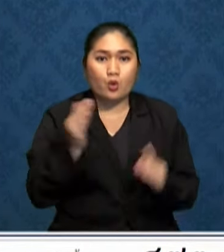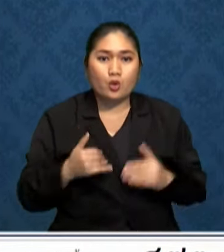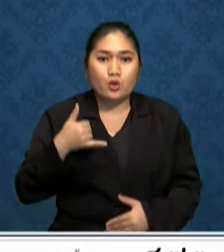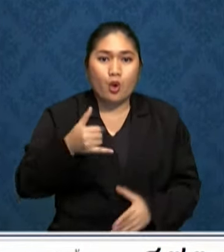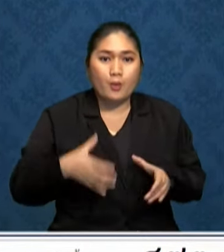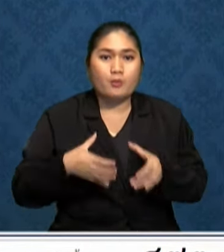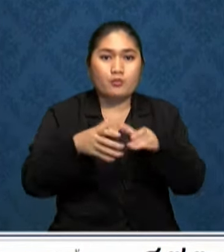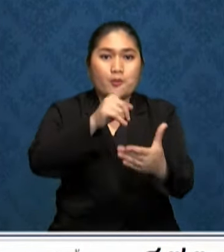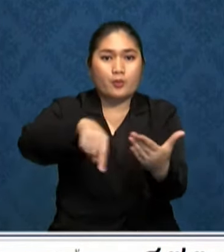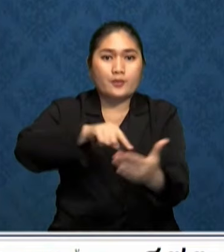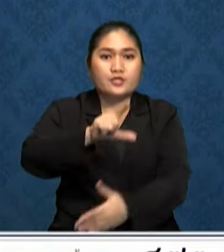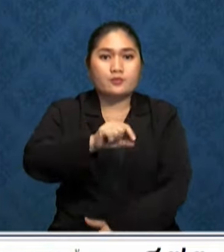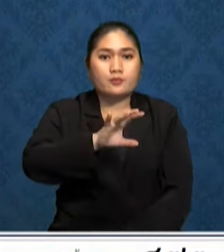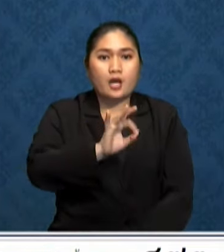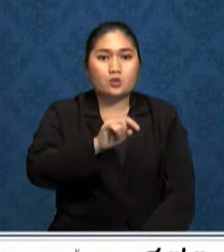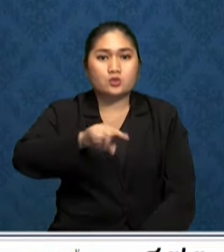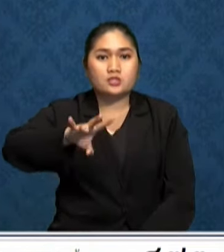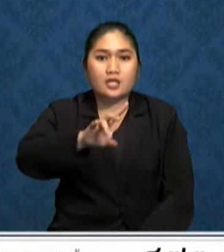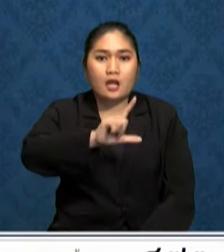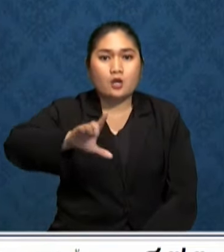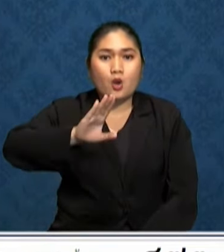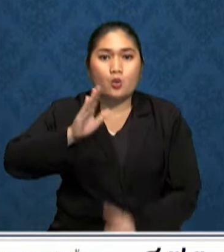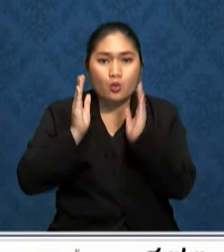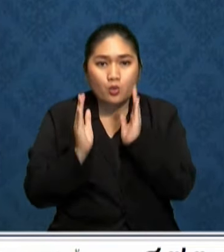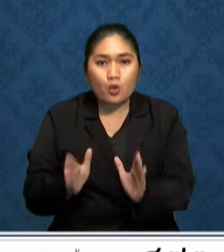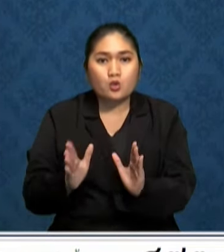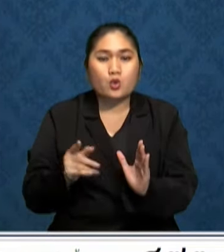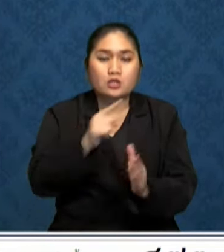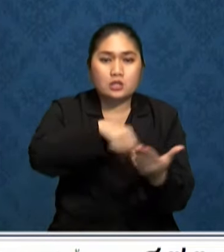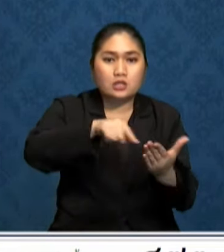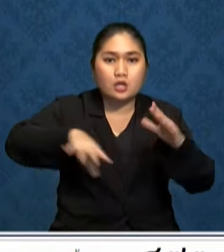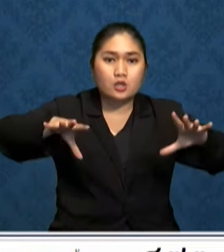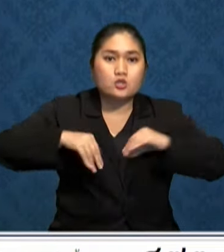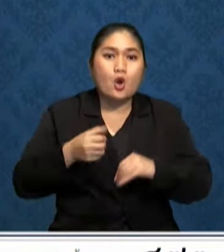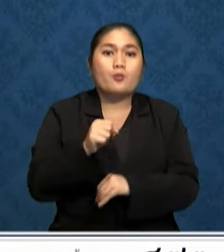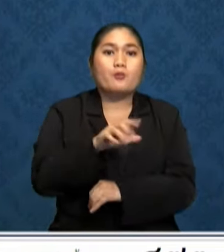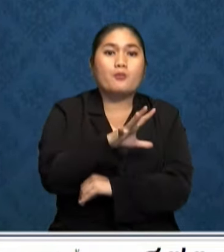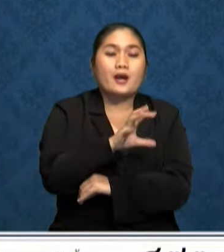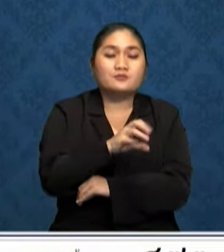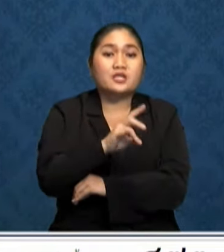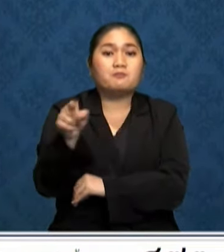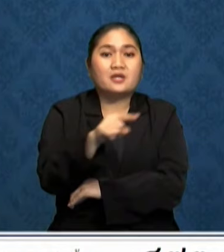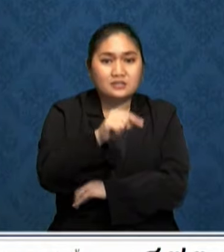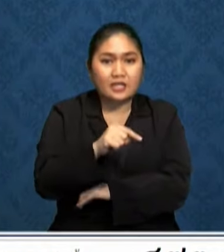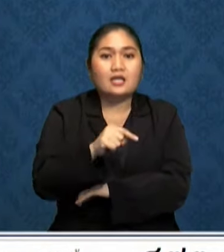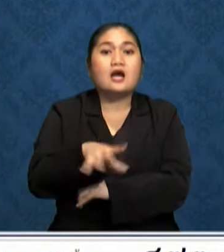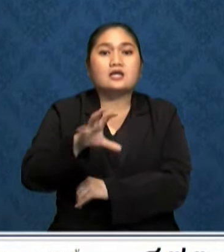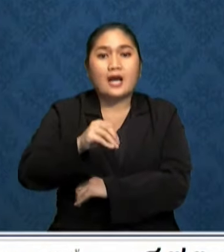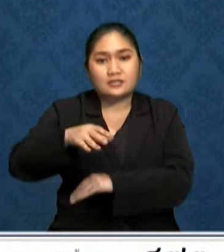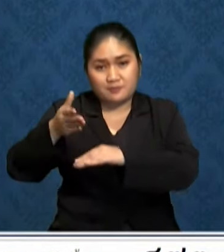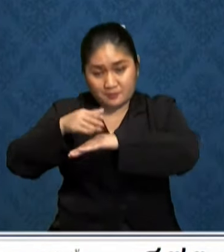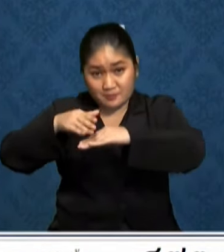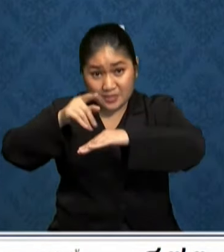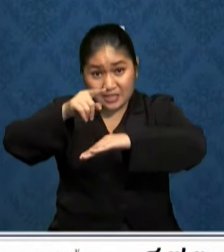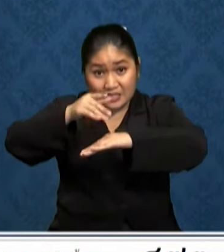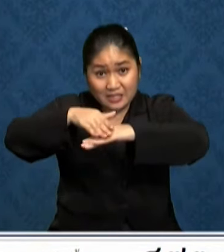29.7 ล้านคนกมีคนลงคะแนนเหชอบ 16.8 ล้านคนหอคดเป็ 57% เสือเกินกึงหนึ่งของผที่ออกมาใช้